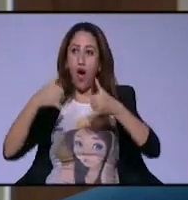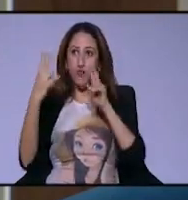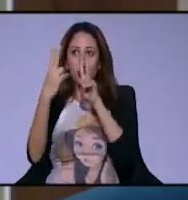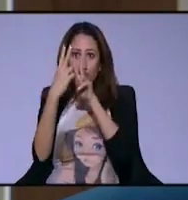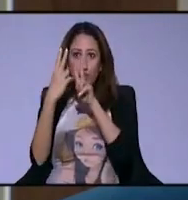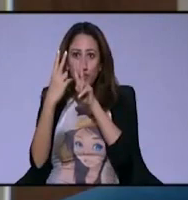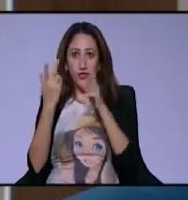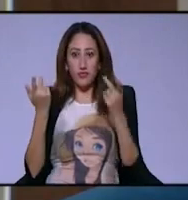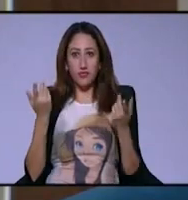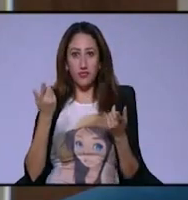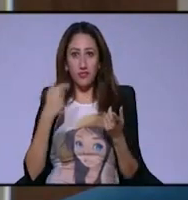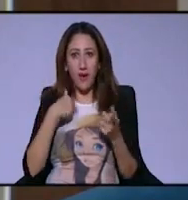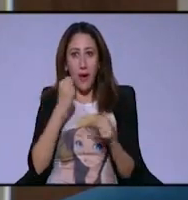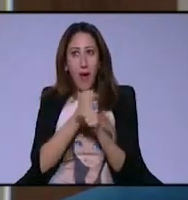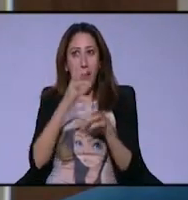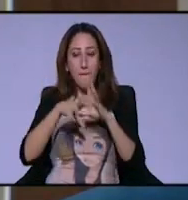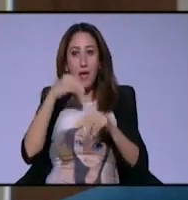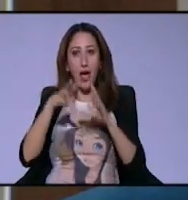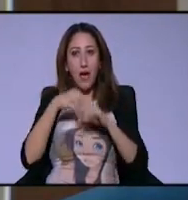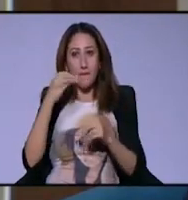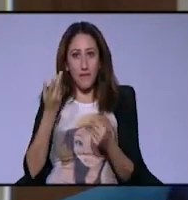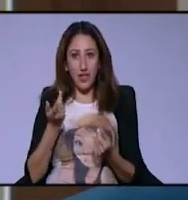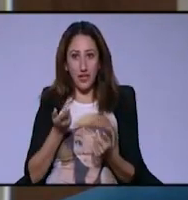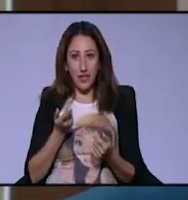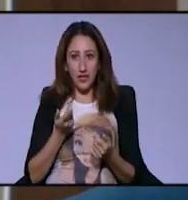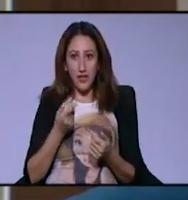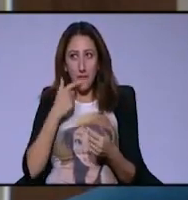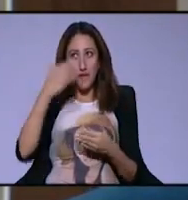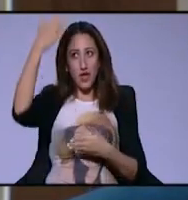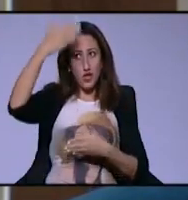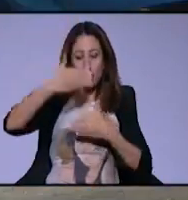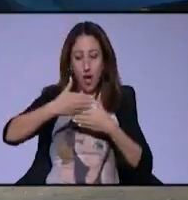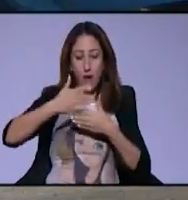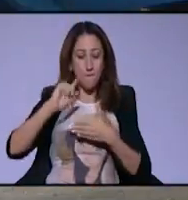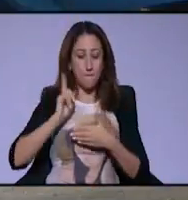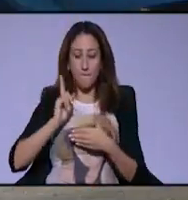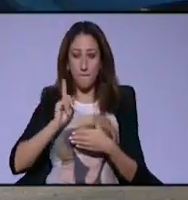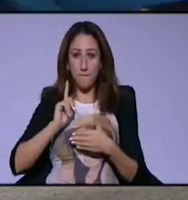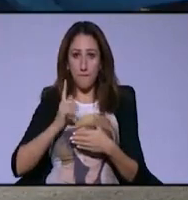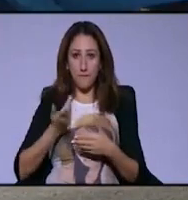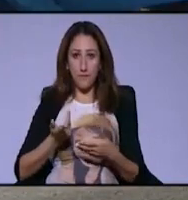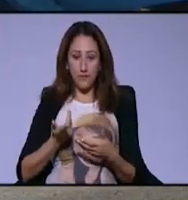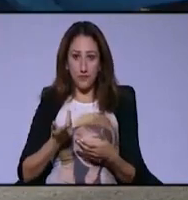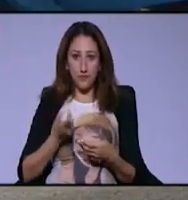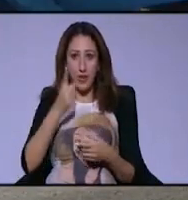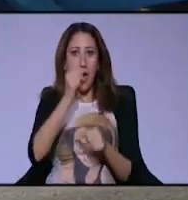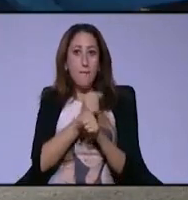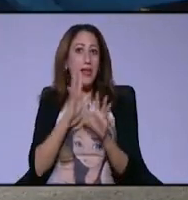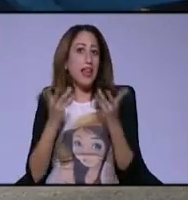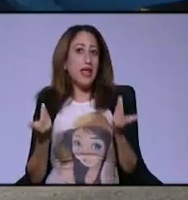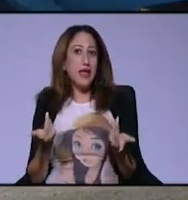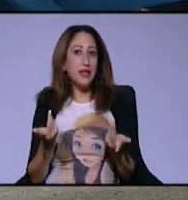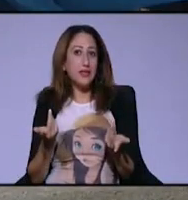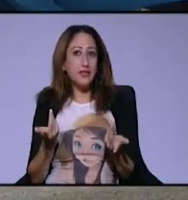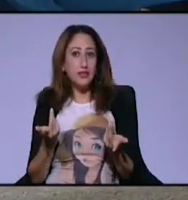ويعني ليس بيننا وبين رب العزة سبحانه وتعالى حجاب، ويعني ايه اللي انت عملته، يعني مش